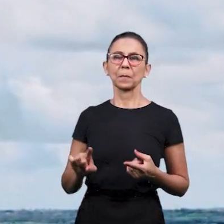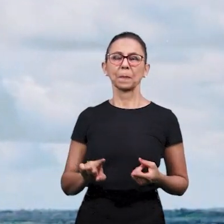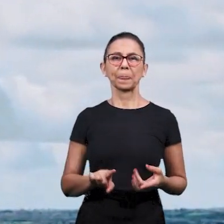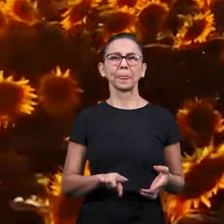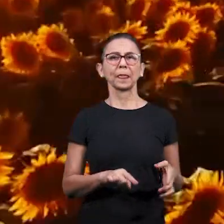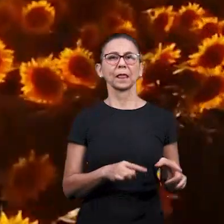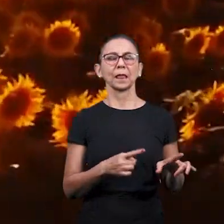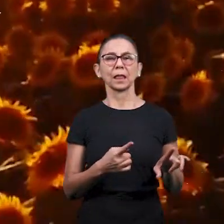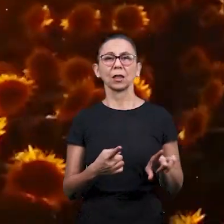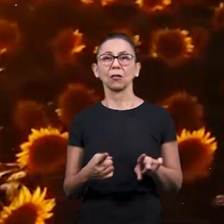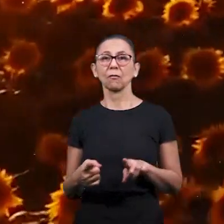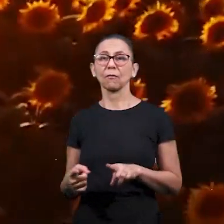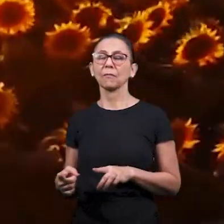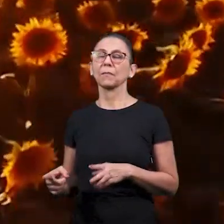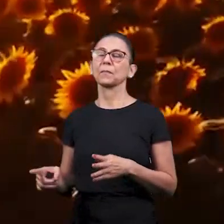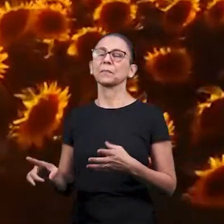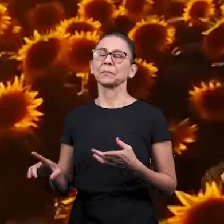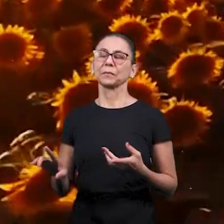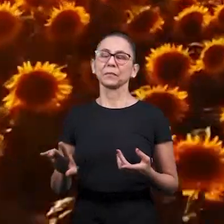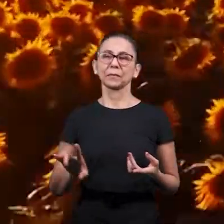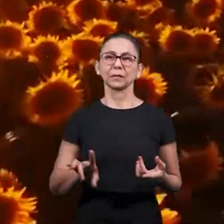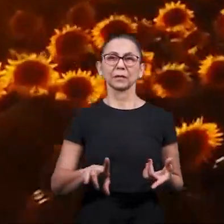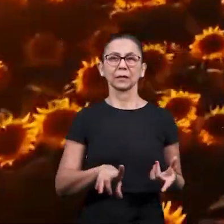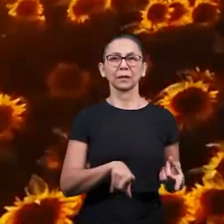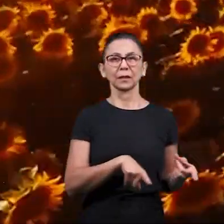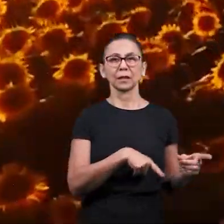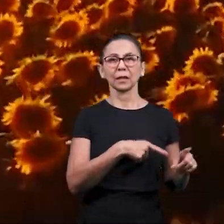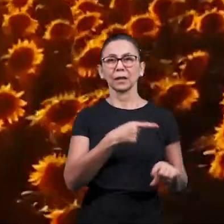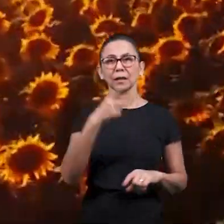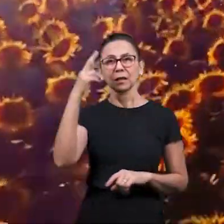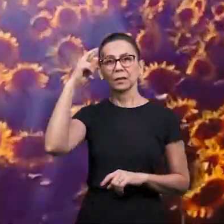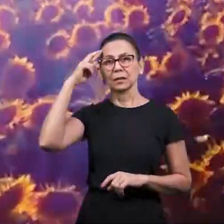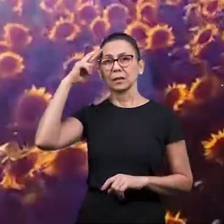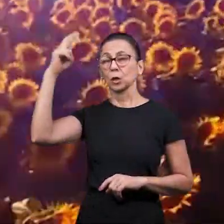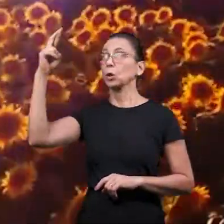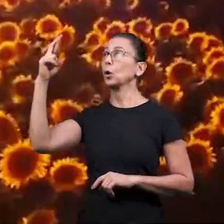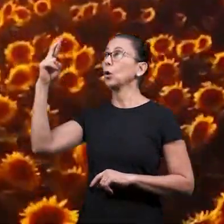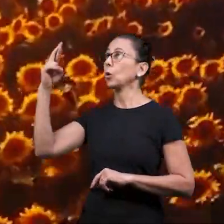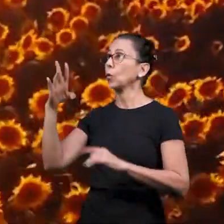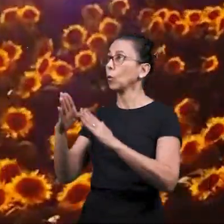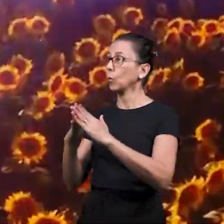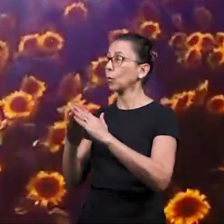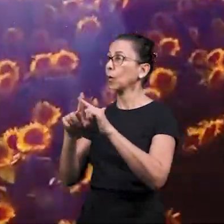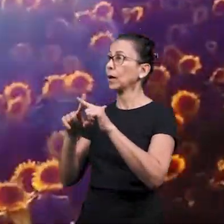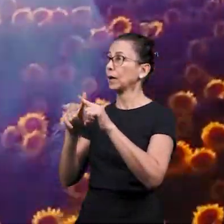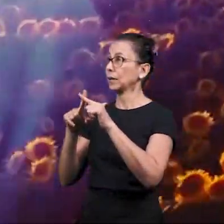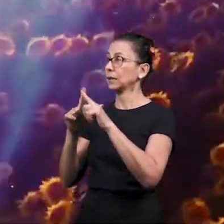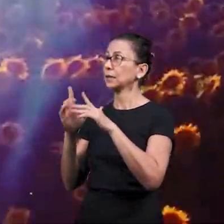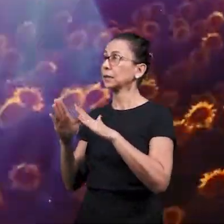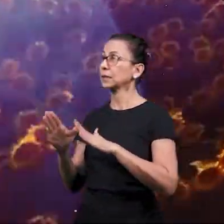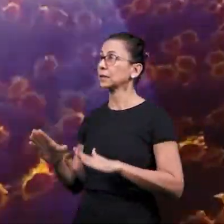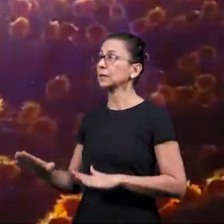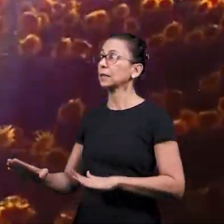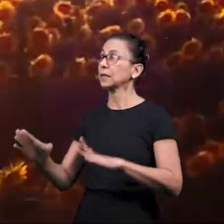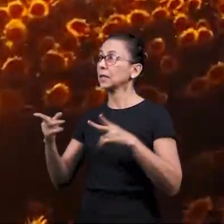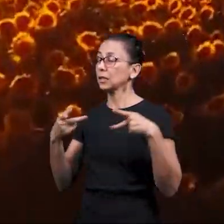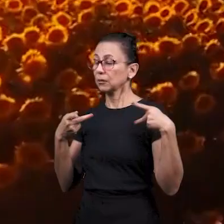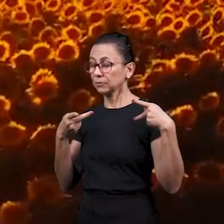О Спаситель, благодатный, приди и посети Твою Церковь.